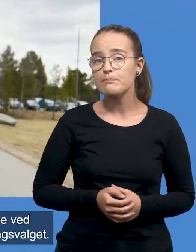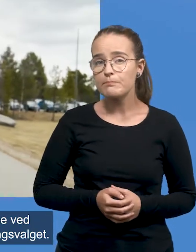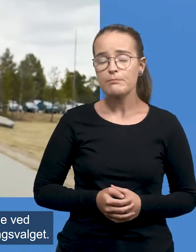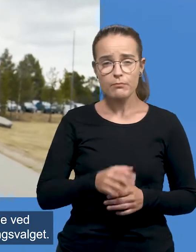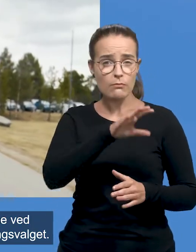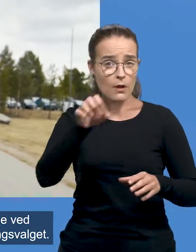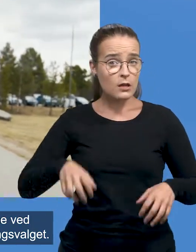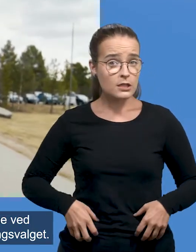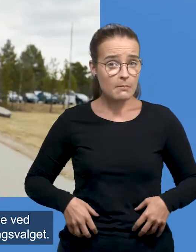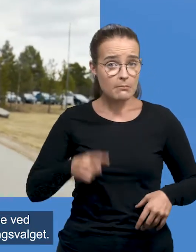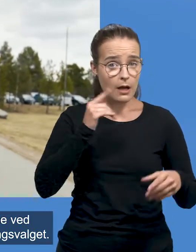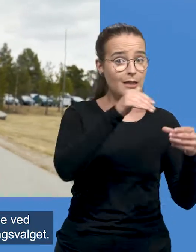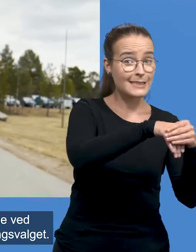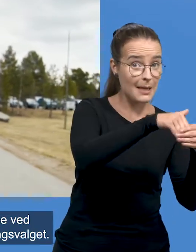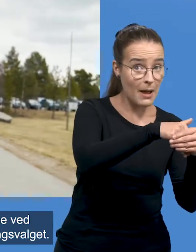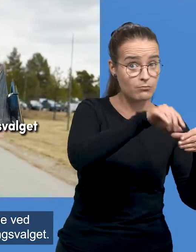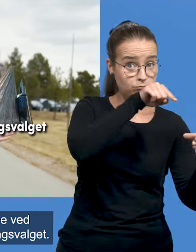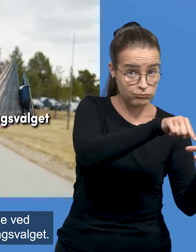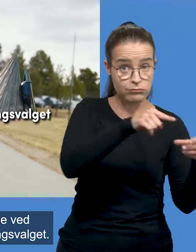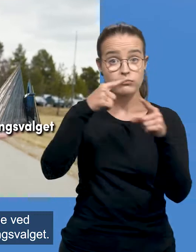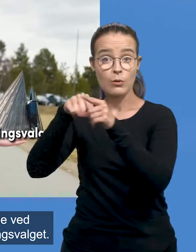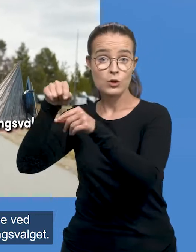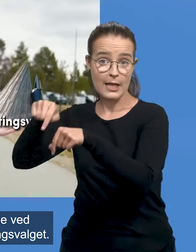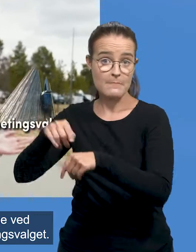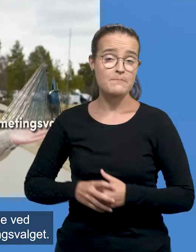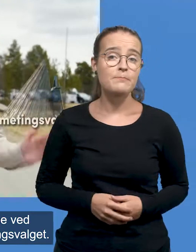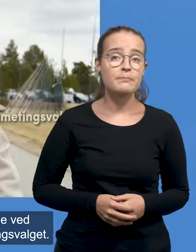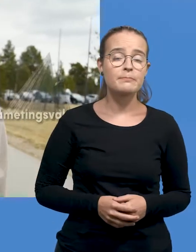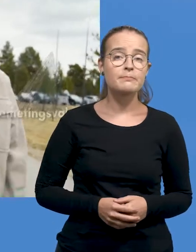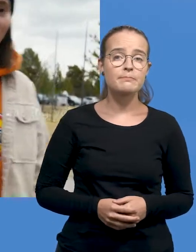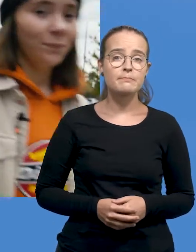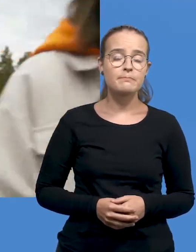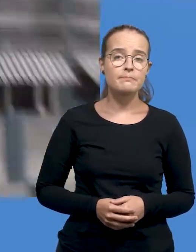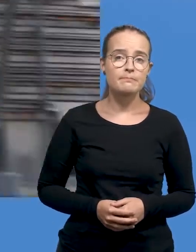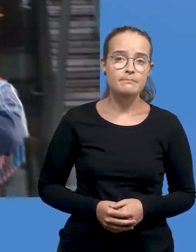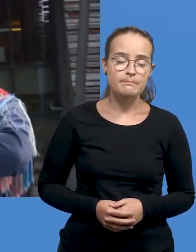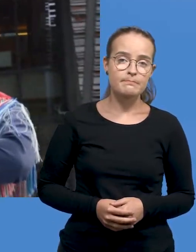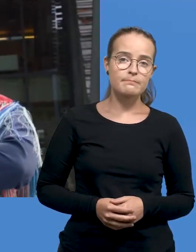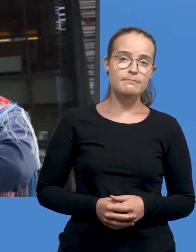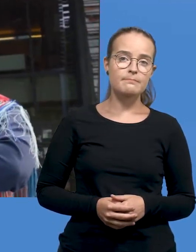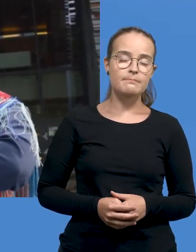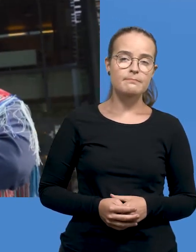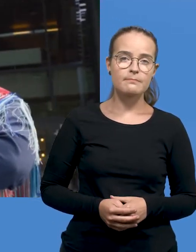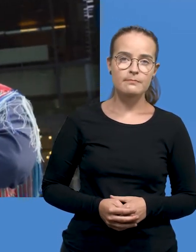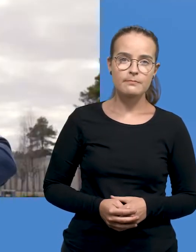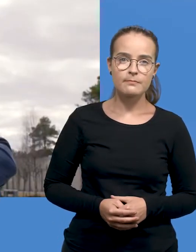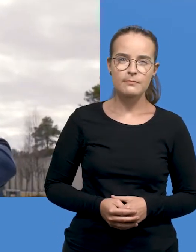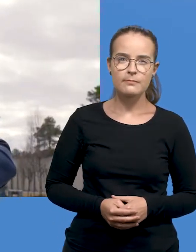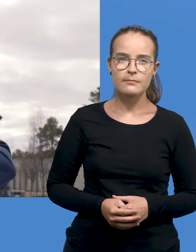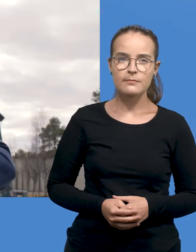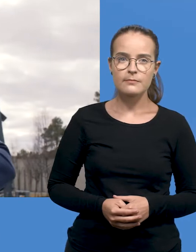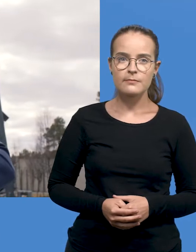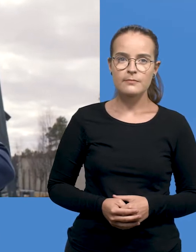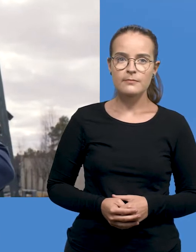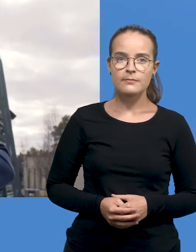Og alle samer kan stemme både på Sametinget og Stortinget. Dina møter Silje Karine Motka. Hun er kledd i